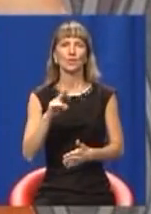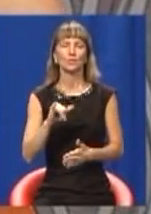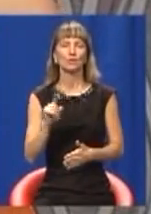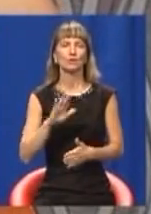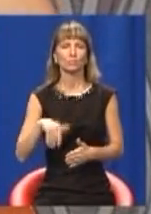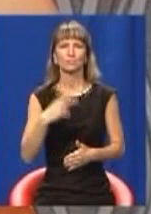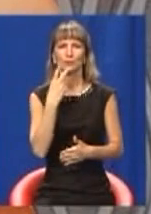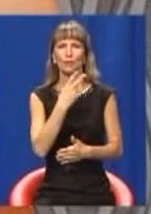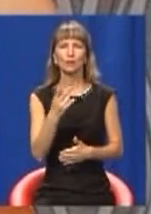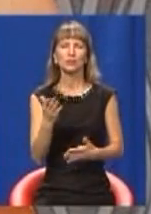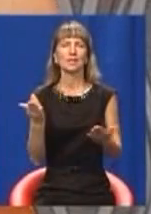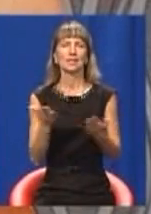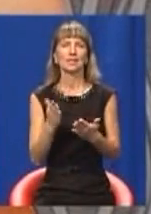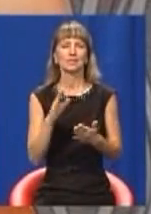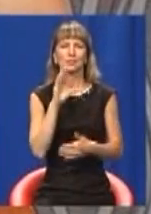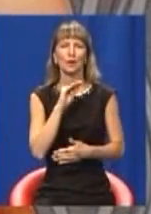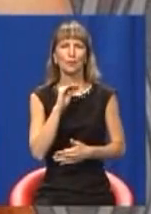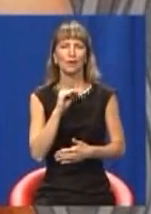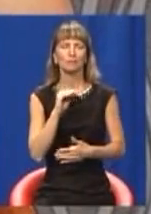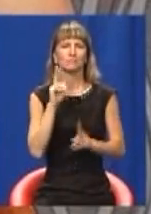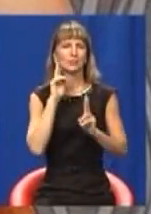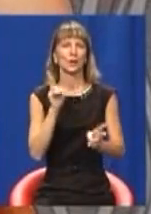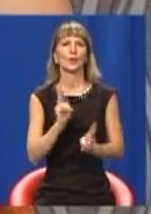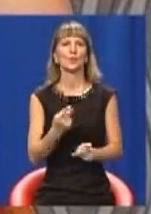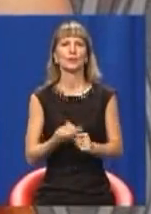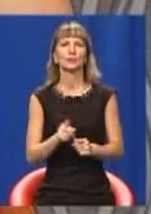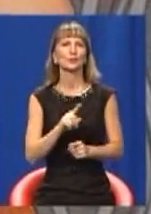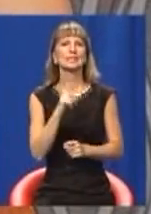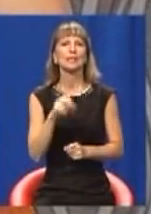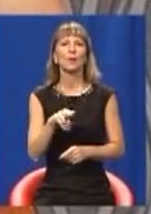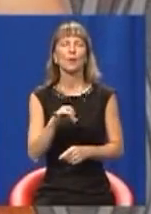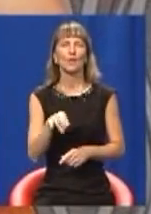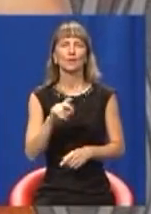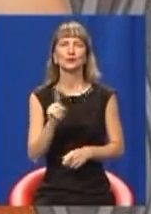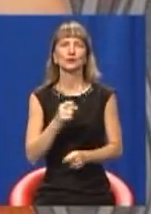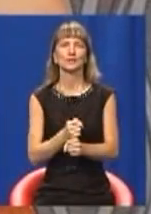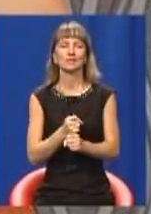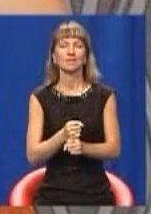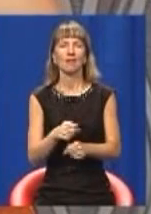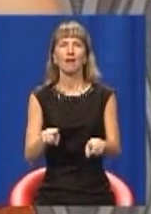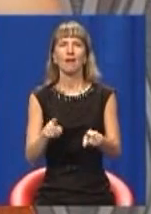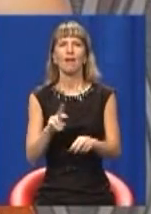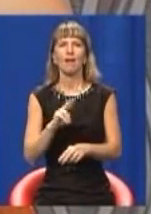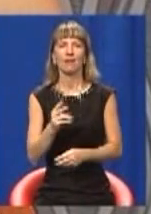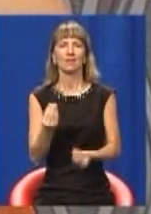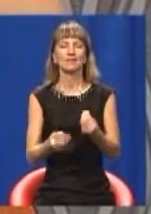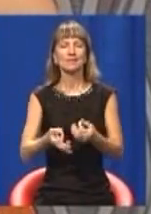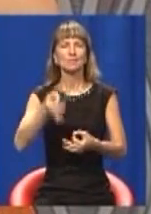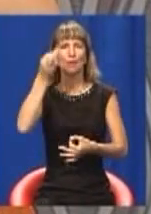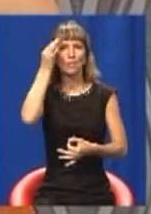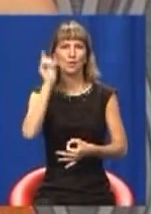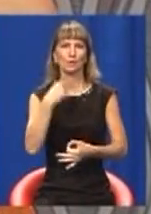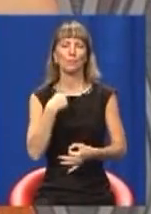могли побачити, якийсь іде цуцик. Не знаєте, хто це, що то за порода, хто це, що з ним робити, як з ним гратися. А тут бац, ви згадуєте, що